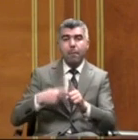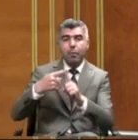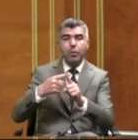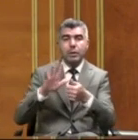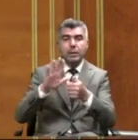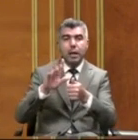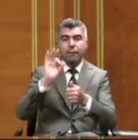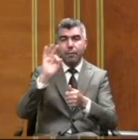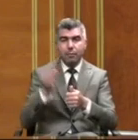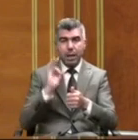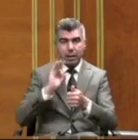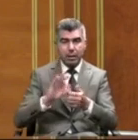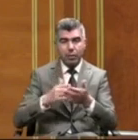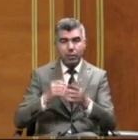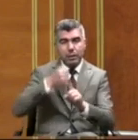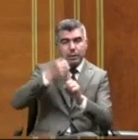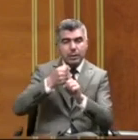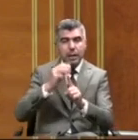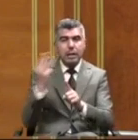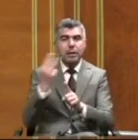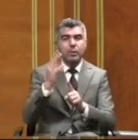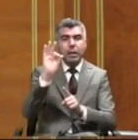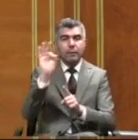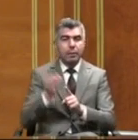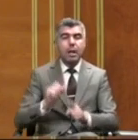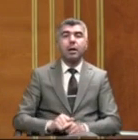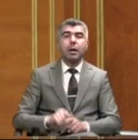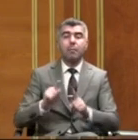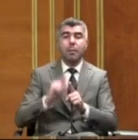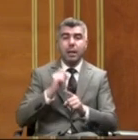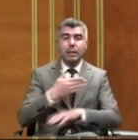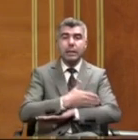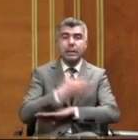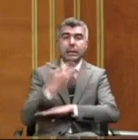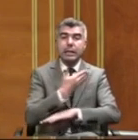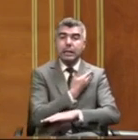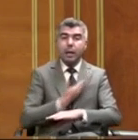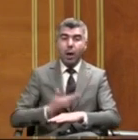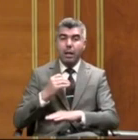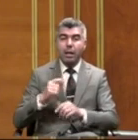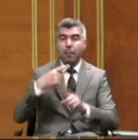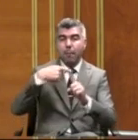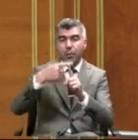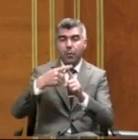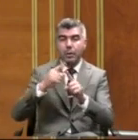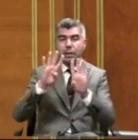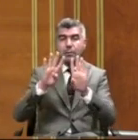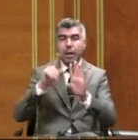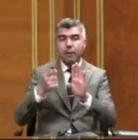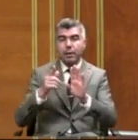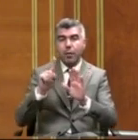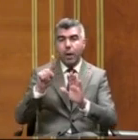بنسبه انجاز بلغت 33% الرسوم الجمركيه زائد ثمانيه فاصله اثنين في المئه